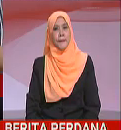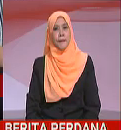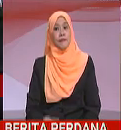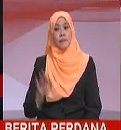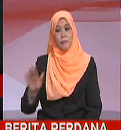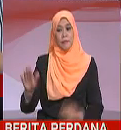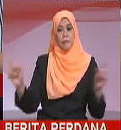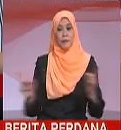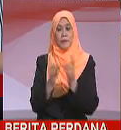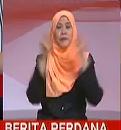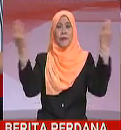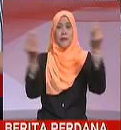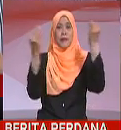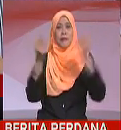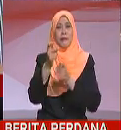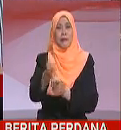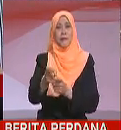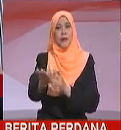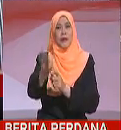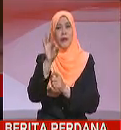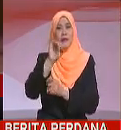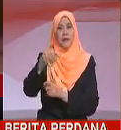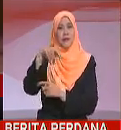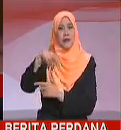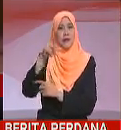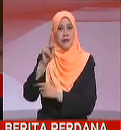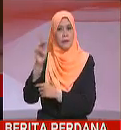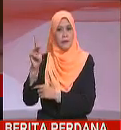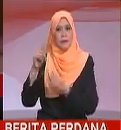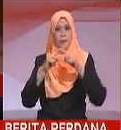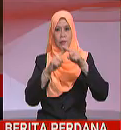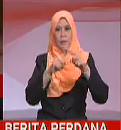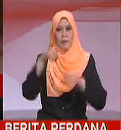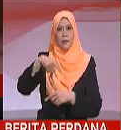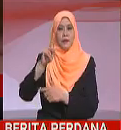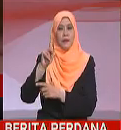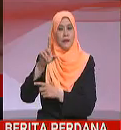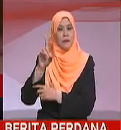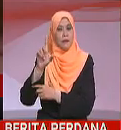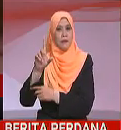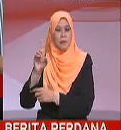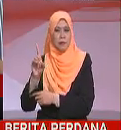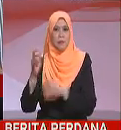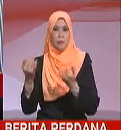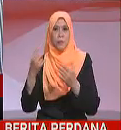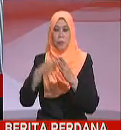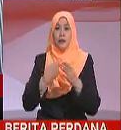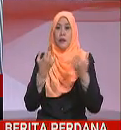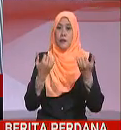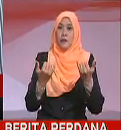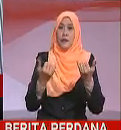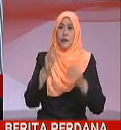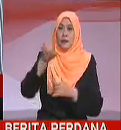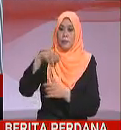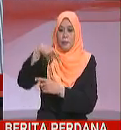Hai beliau ditemui dalam majelis penyerahan watikah pelantikan jeppe'e di dewan kplb sebulan NATO jahit berharap